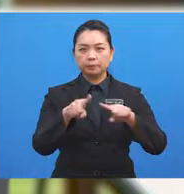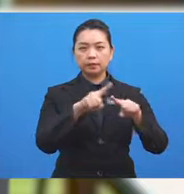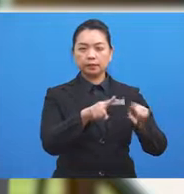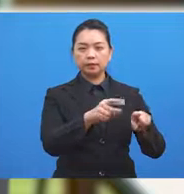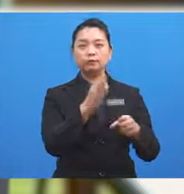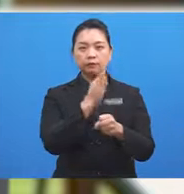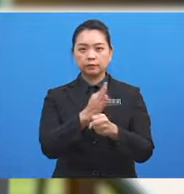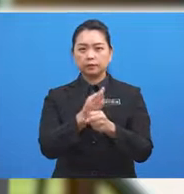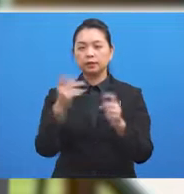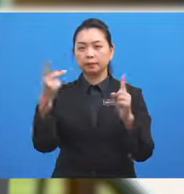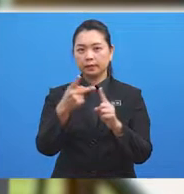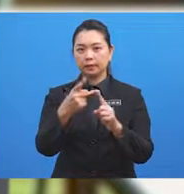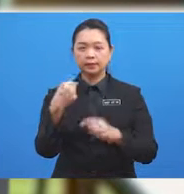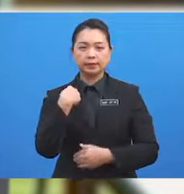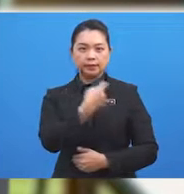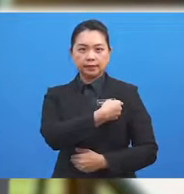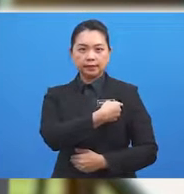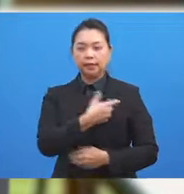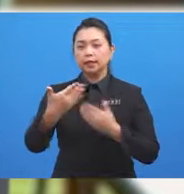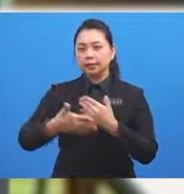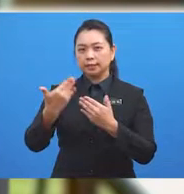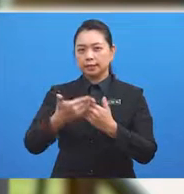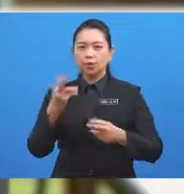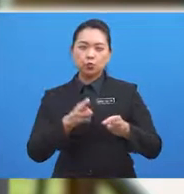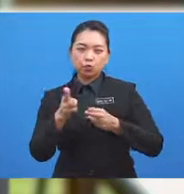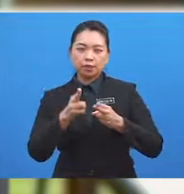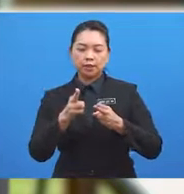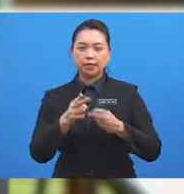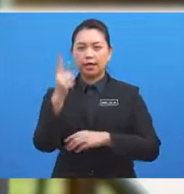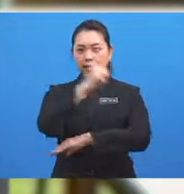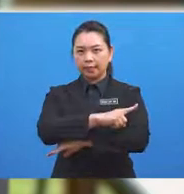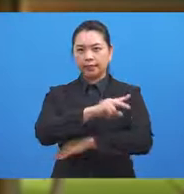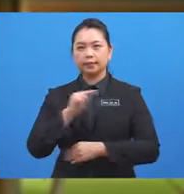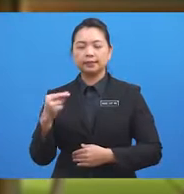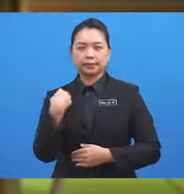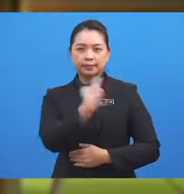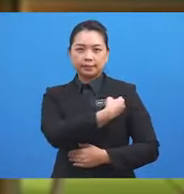kita, khususnya memudahkan urusan seharian kita.